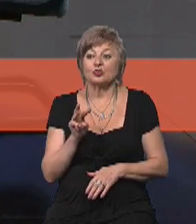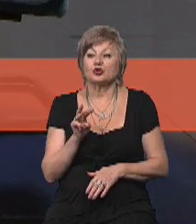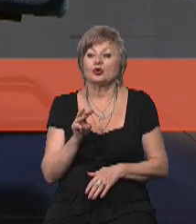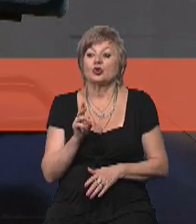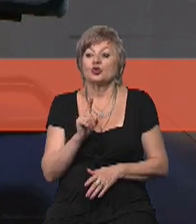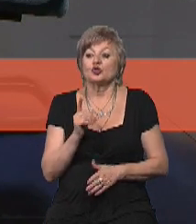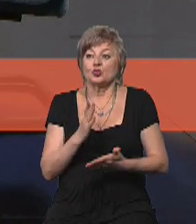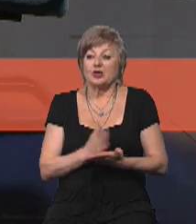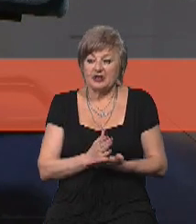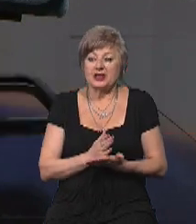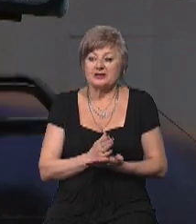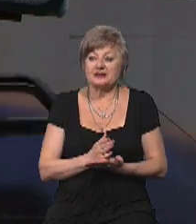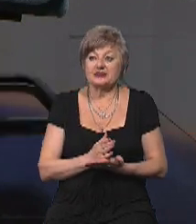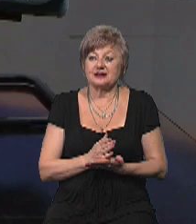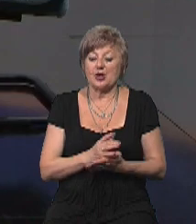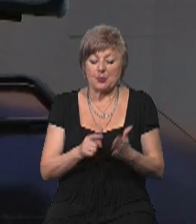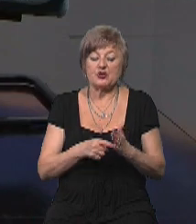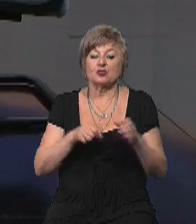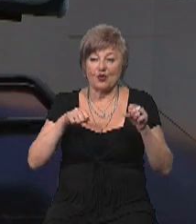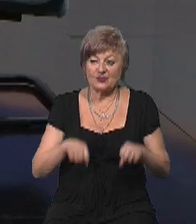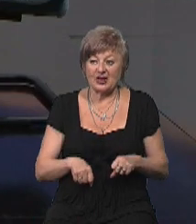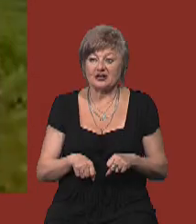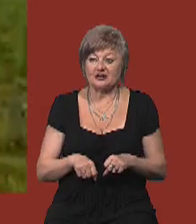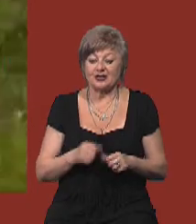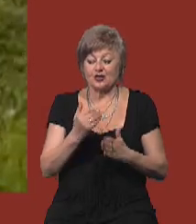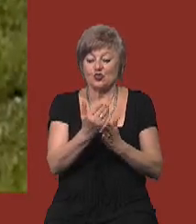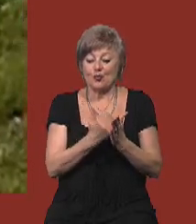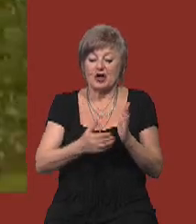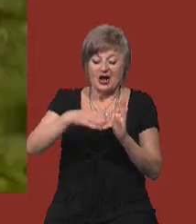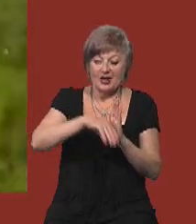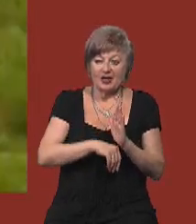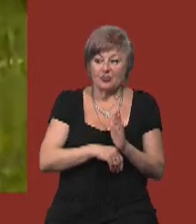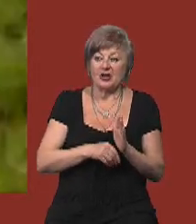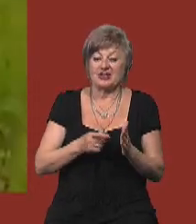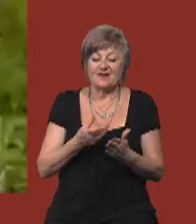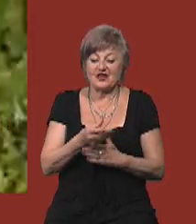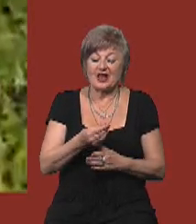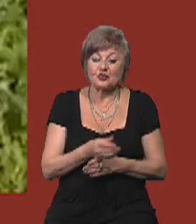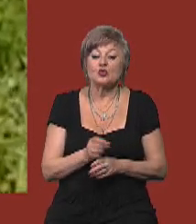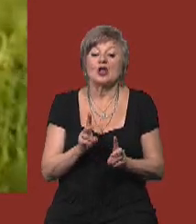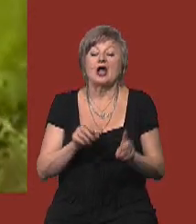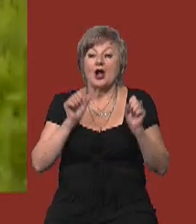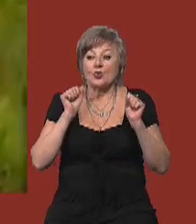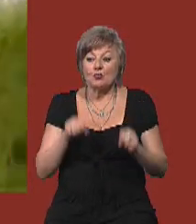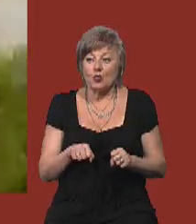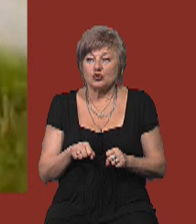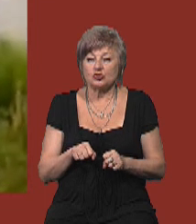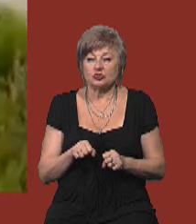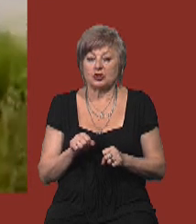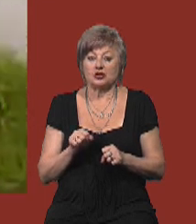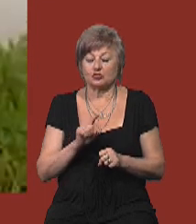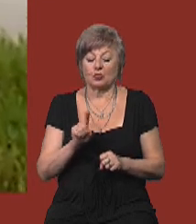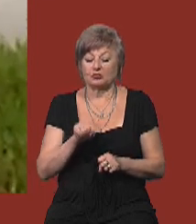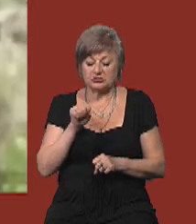в розпорядженні міської влади і що в програмі записані, і фінансуються, яким чином можна привести до того, щоб там амброзії не